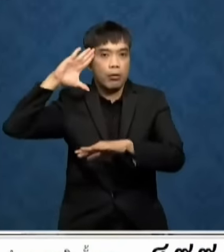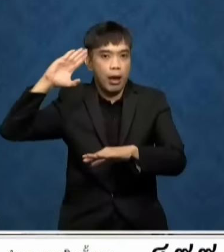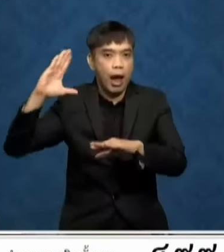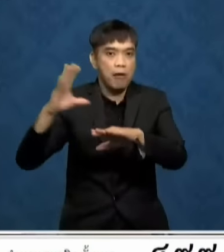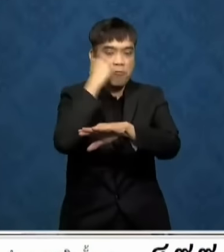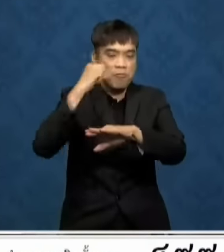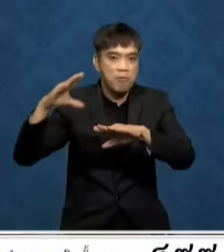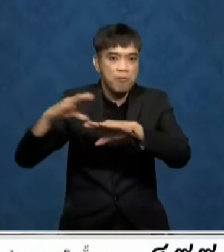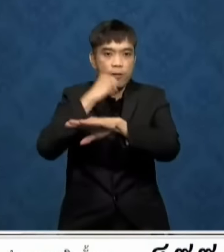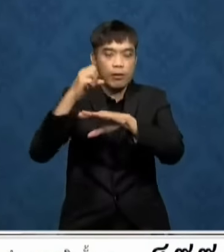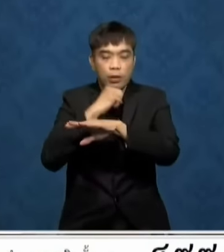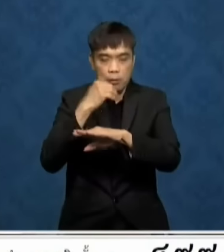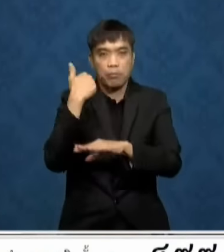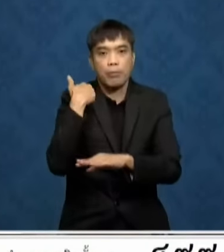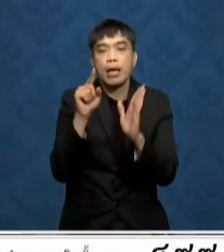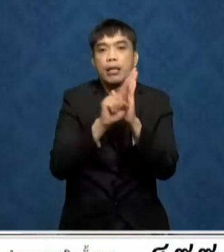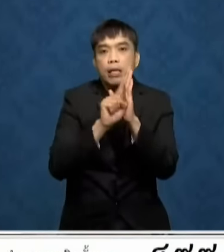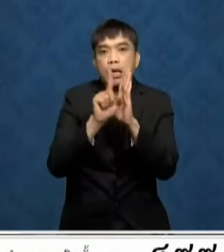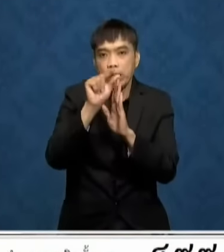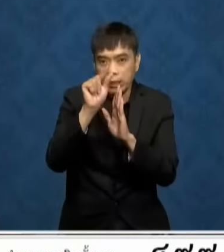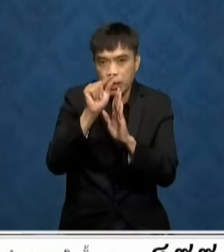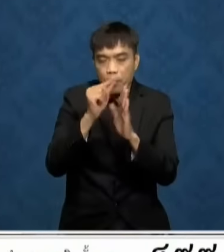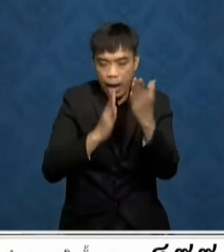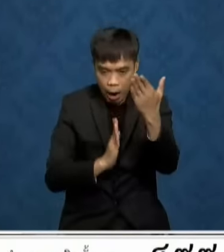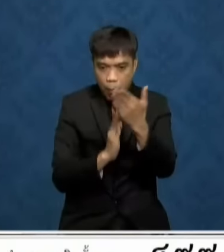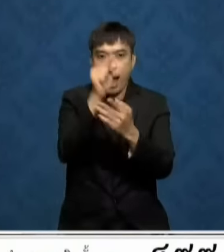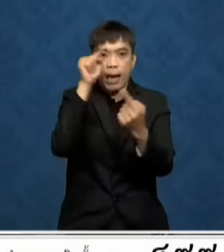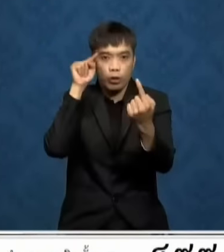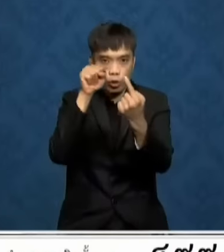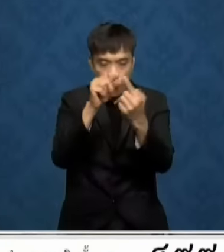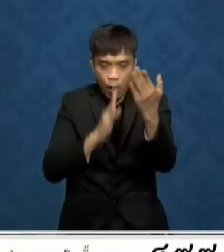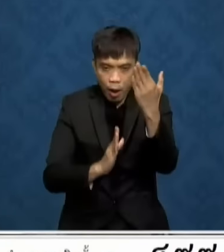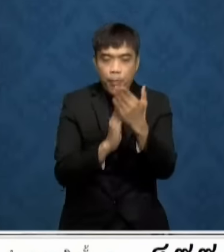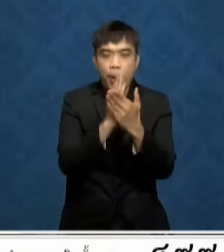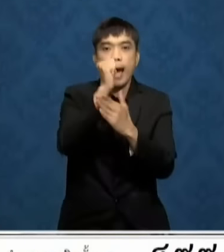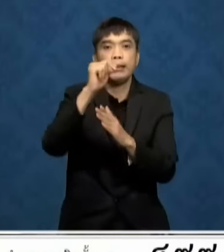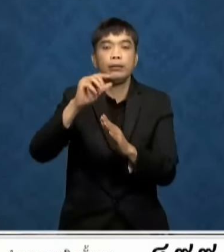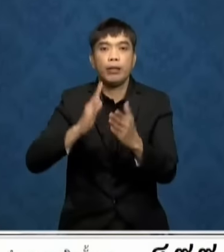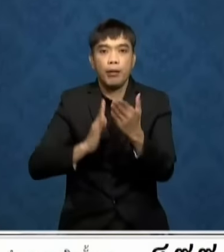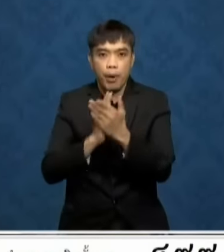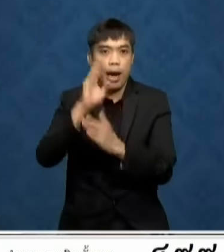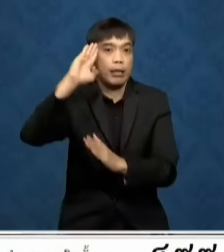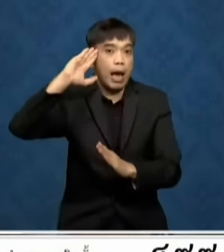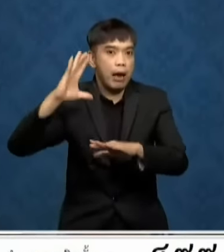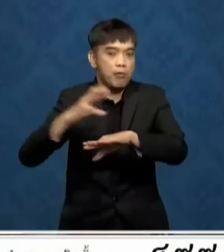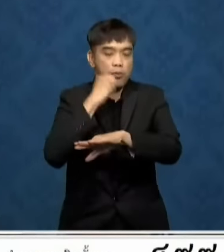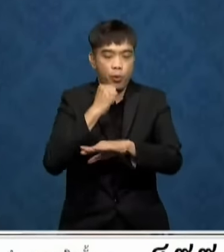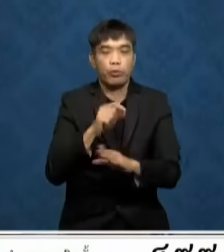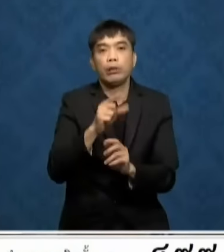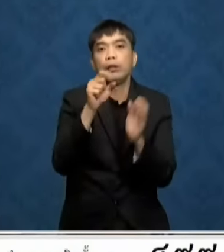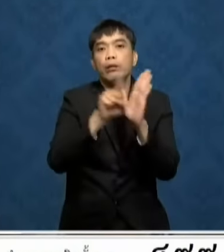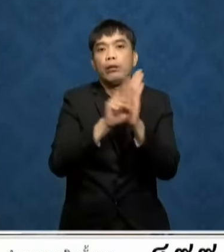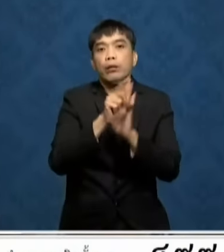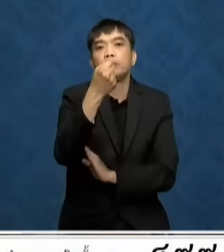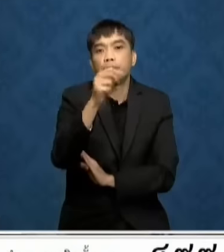กผมย้ำอีกทีนะครับว่าประเทศไทยมีการยึดอำนาจทำรัฐประหารสำเร็จมากที่สุดในโลกเราทิ้งห่างอันดับ2เกือบเท่า